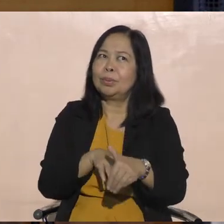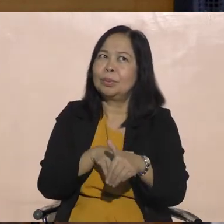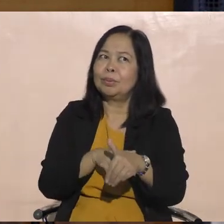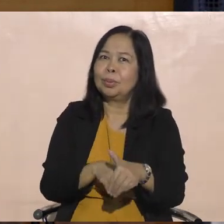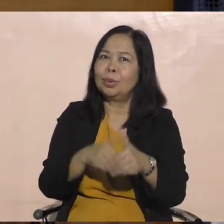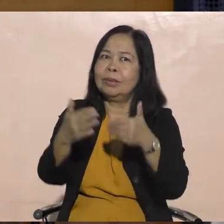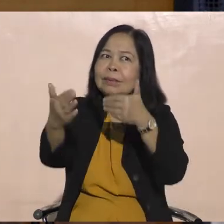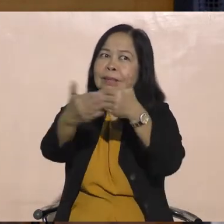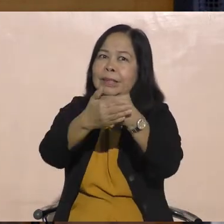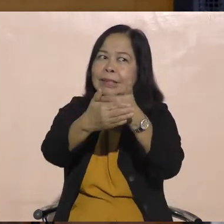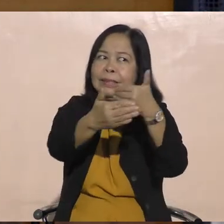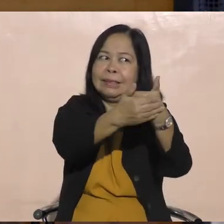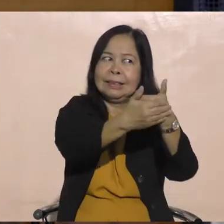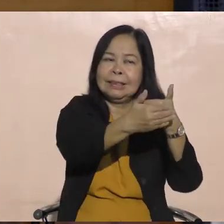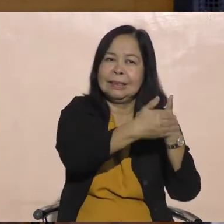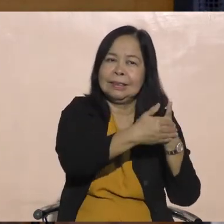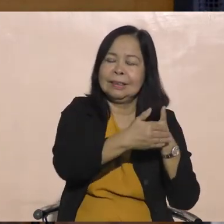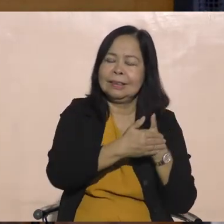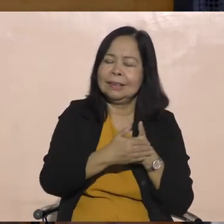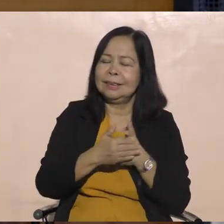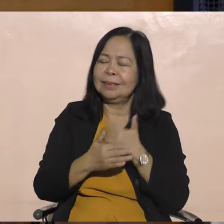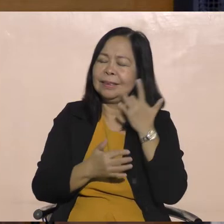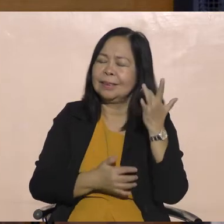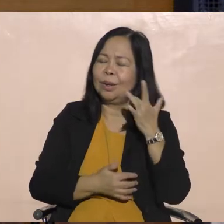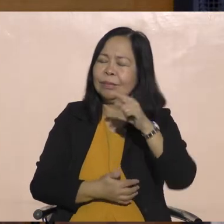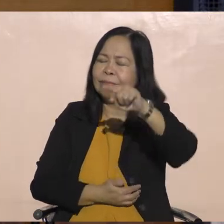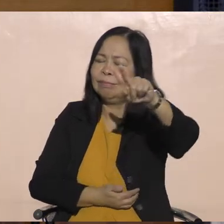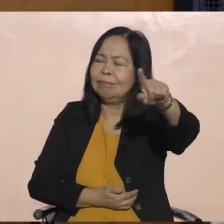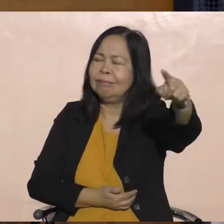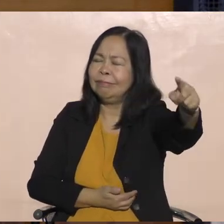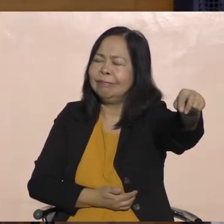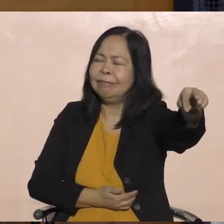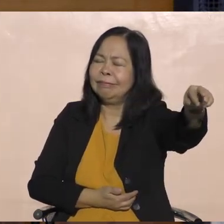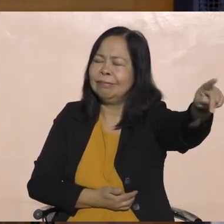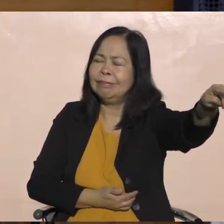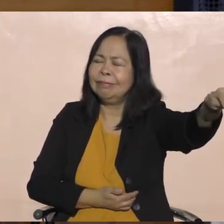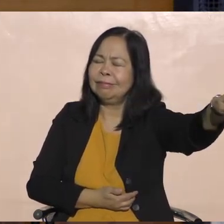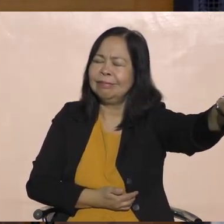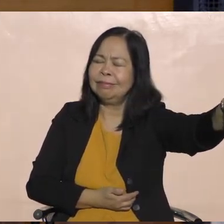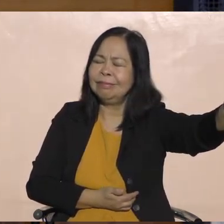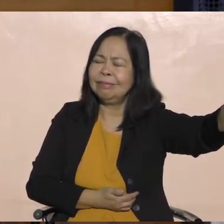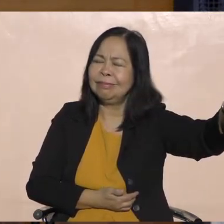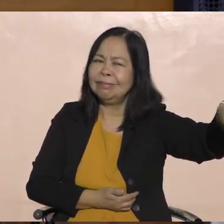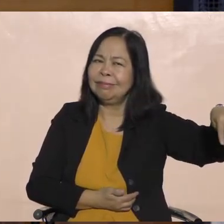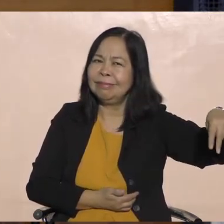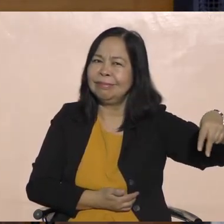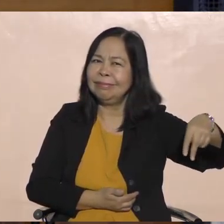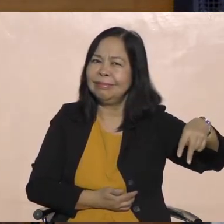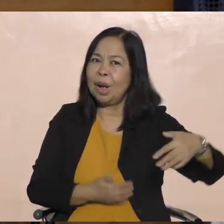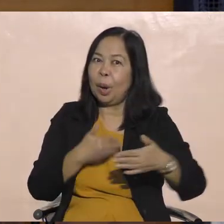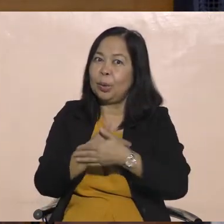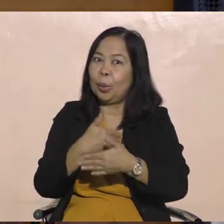"Well, I guess the Lord isn't going to help me out of this one." Isa rin nagkaduol ang mga, nadunggan na niya ang